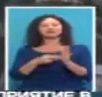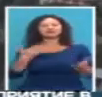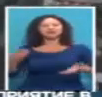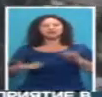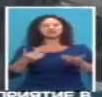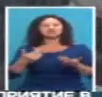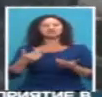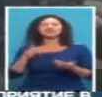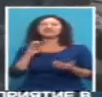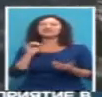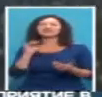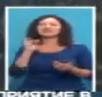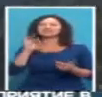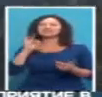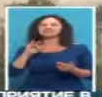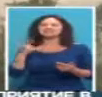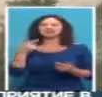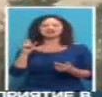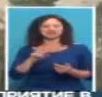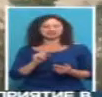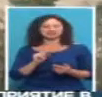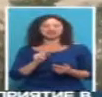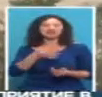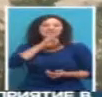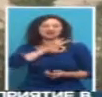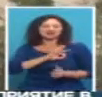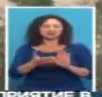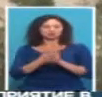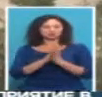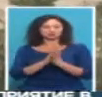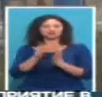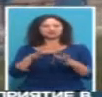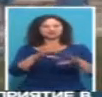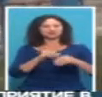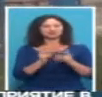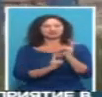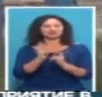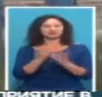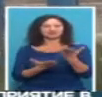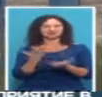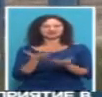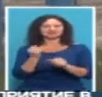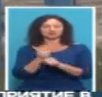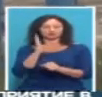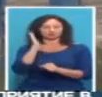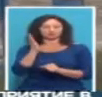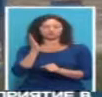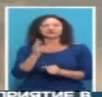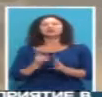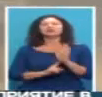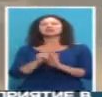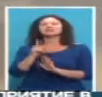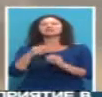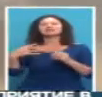газа. И мы можем эти усилия объединить, создав на взаимовыгодных условиях совместное предприятие, сказал Парвиз Шахбазов. Перед началом